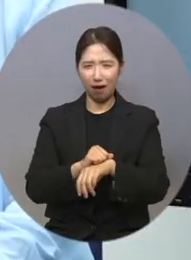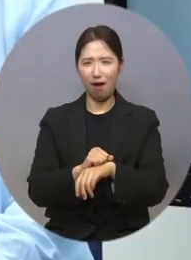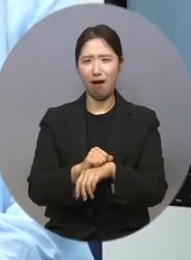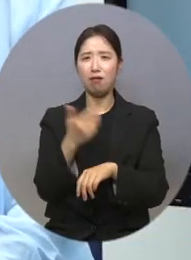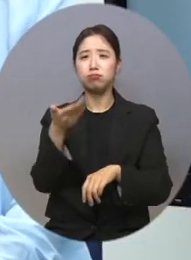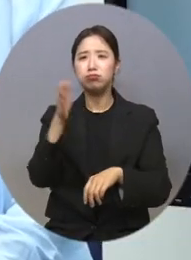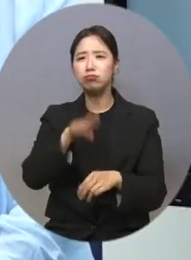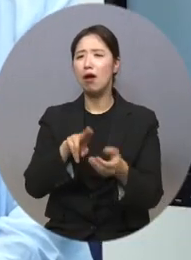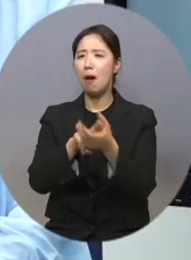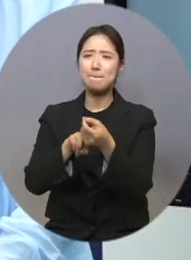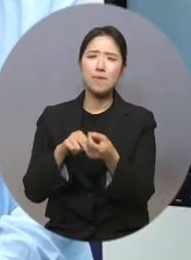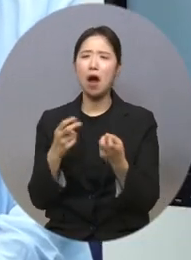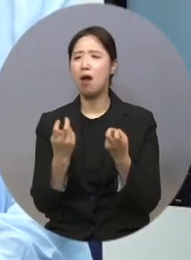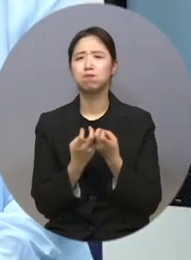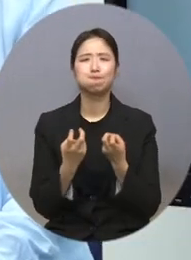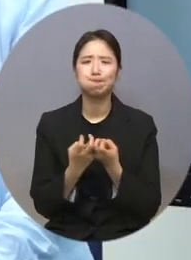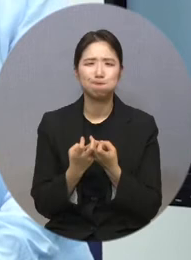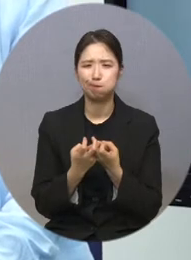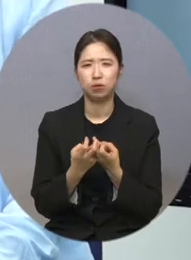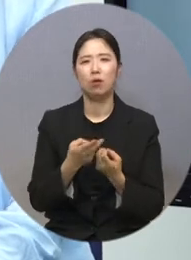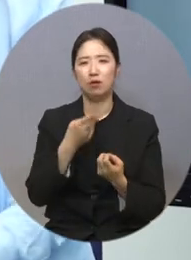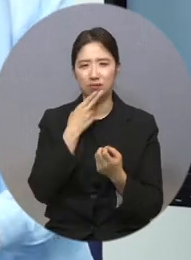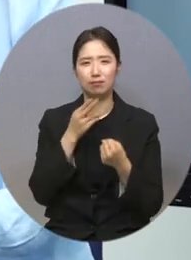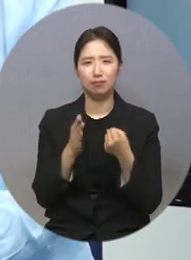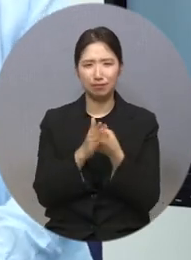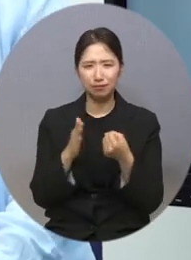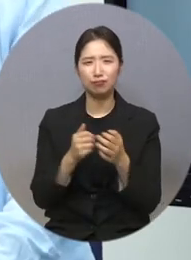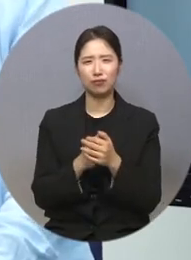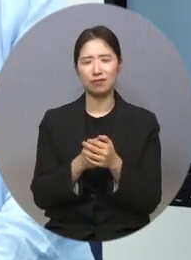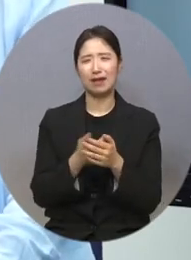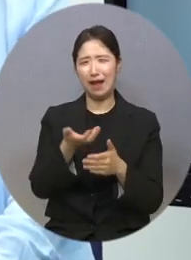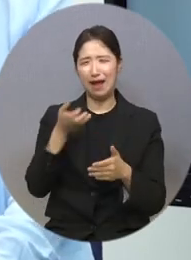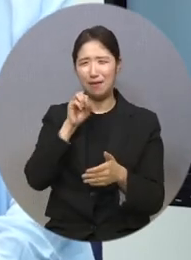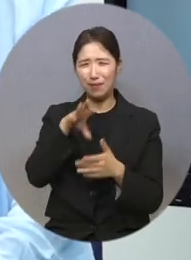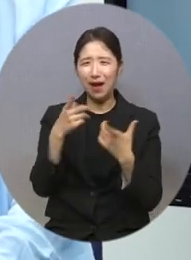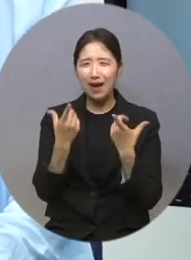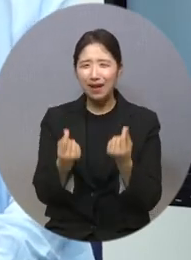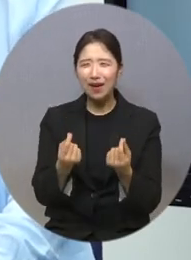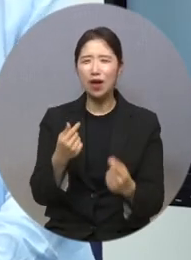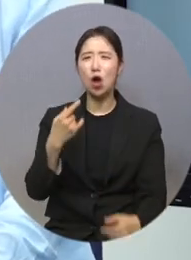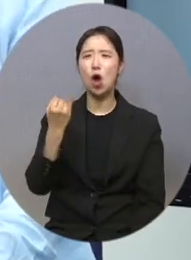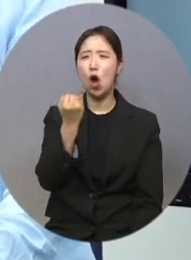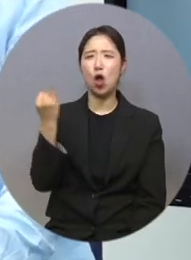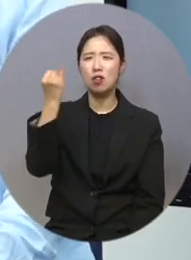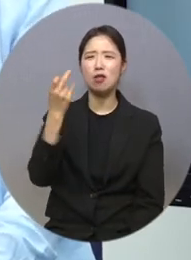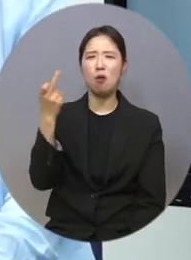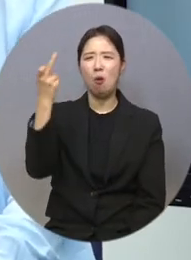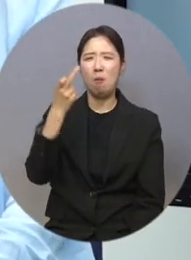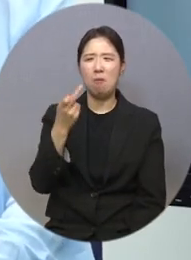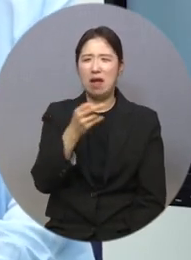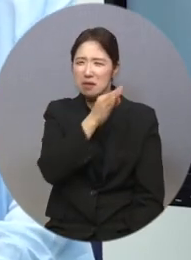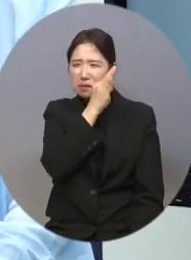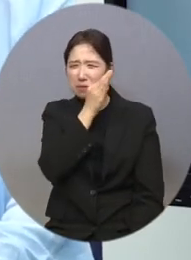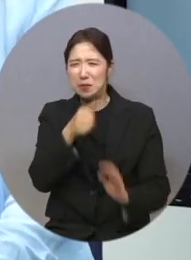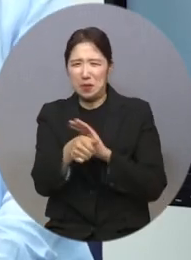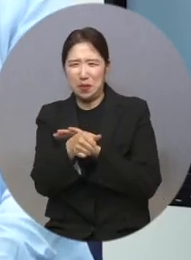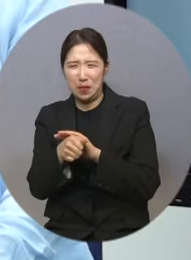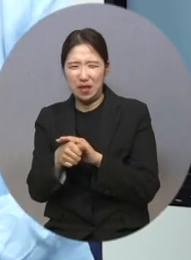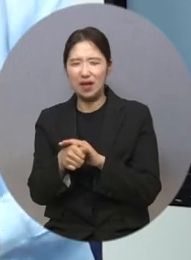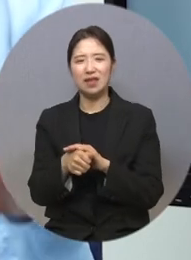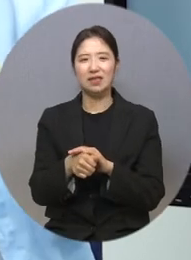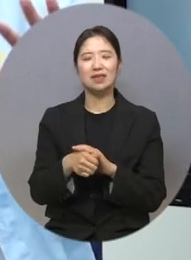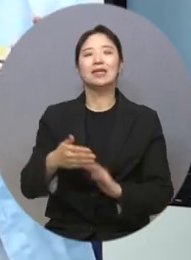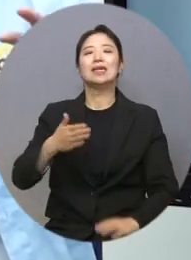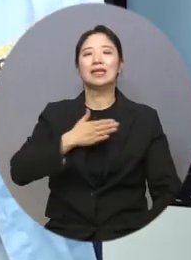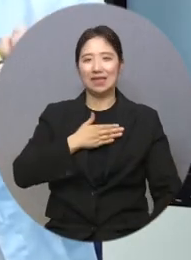이제 팔로가 없는 거예요. 그래서 아버지가 아까도 말씀드렸다시피 언니 오빠는 부끄러워서 못 나가고